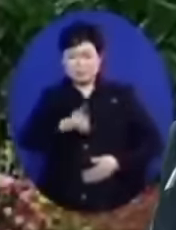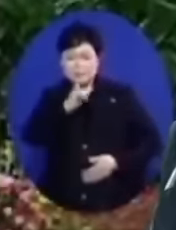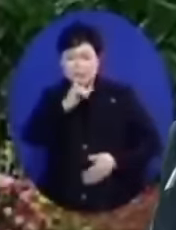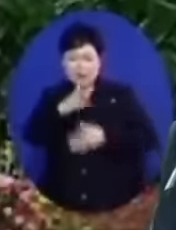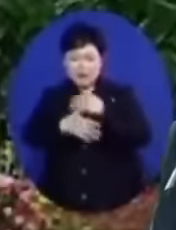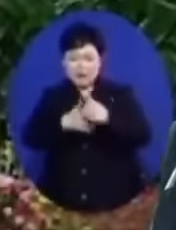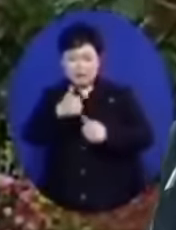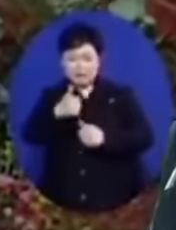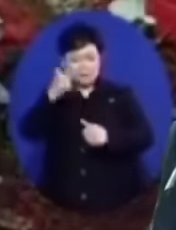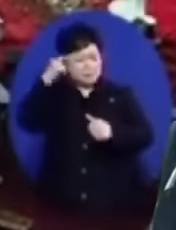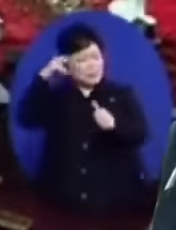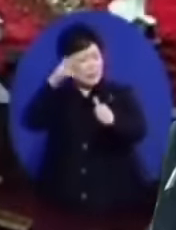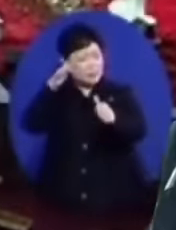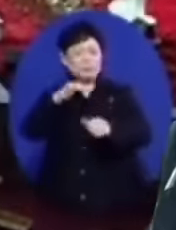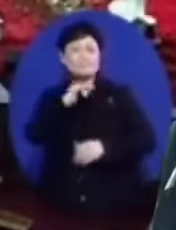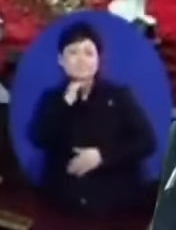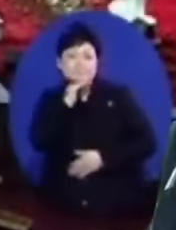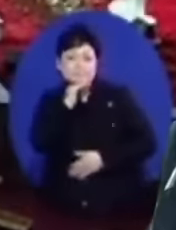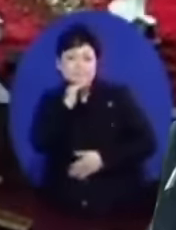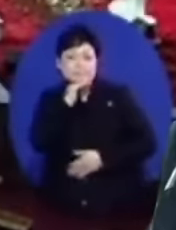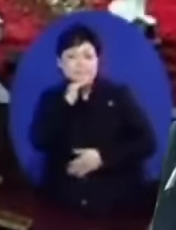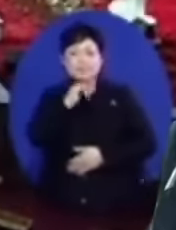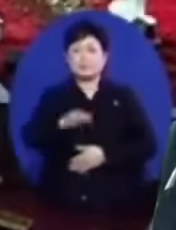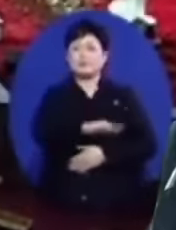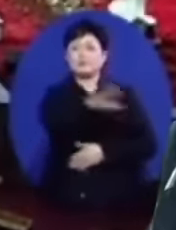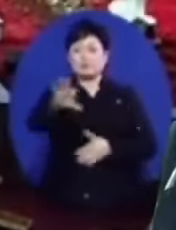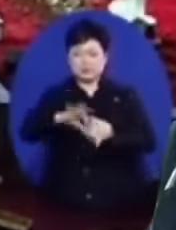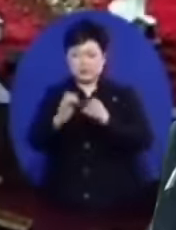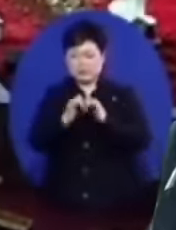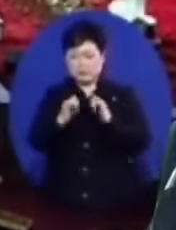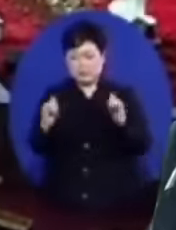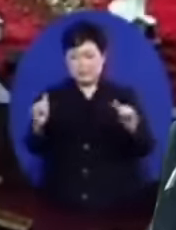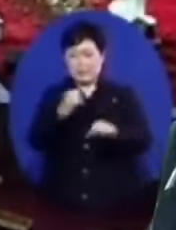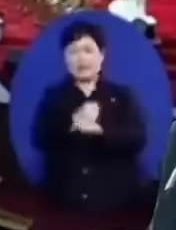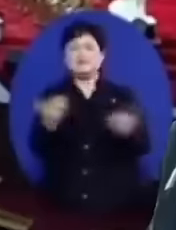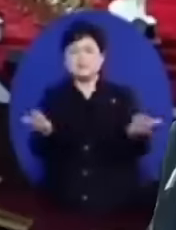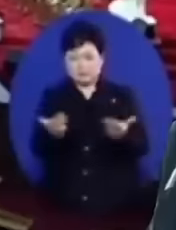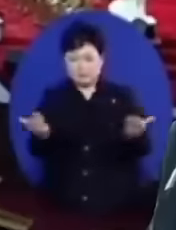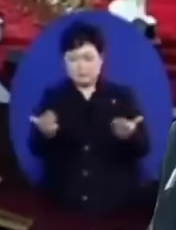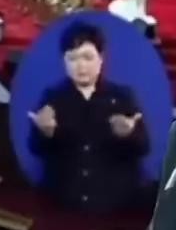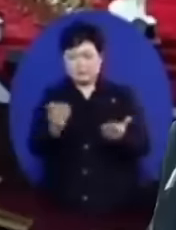앙망하고 기다리는 것이 우리 사람들이 해야 될 일인 것입니다.